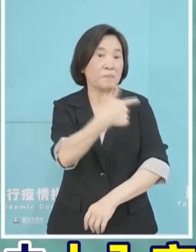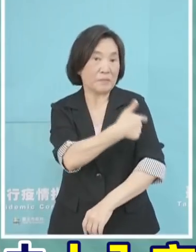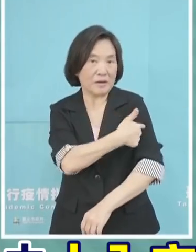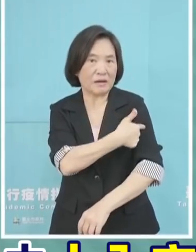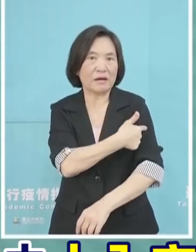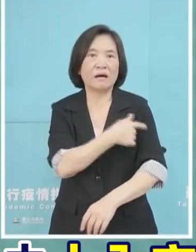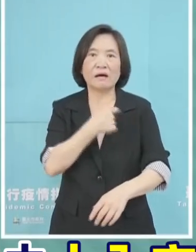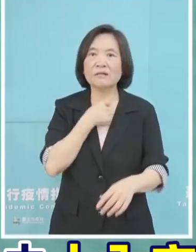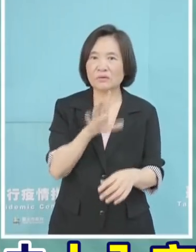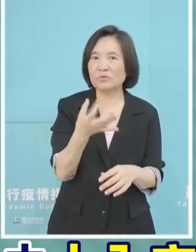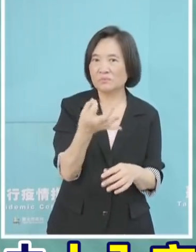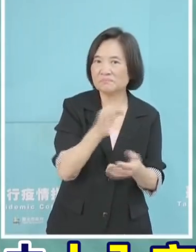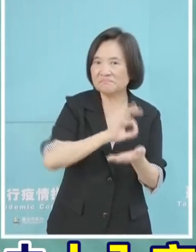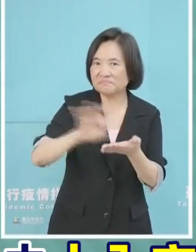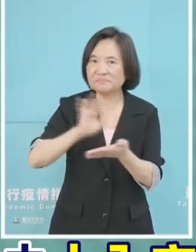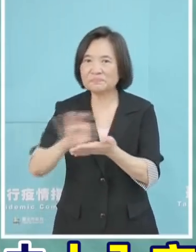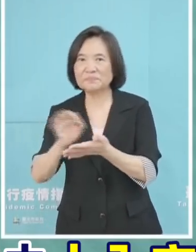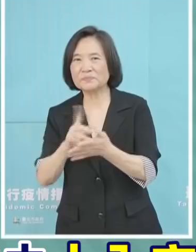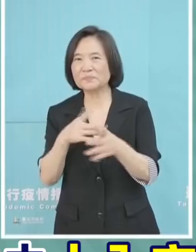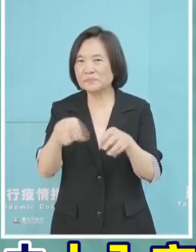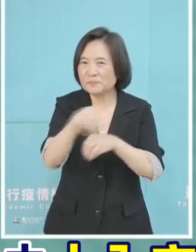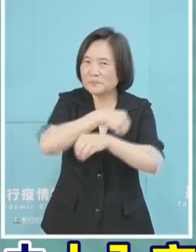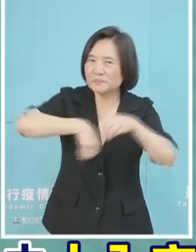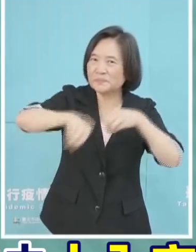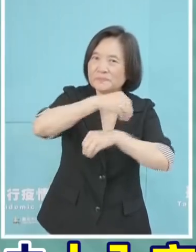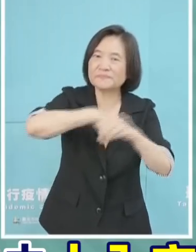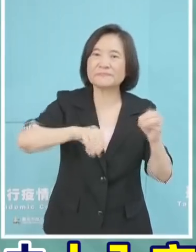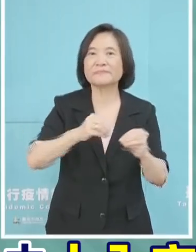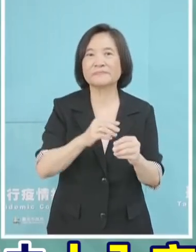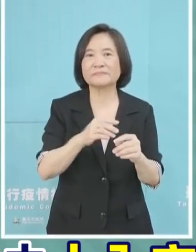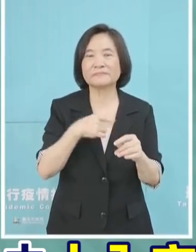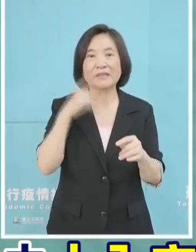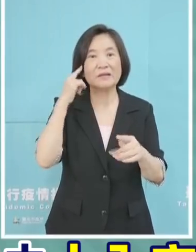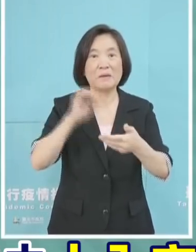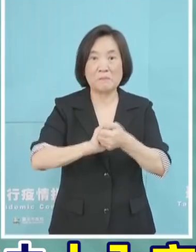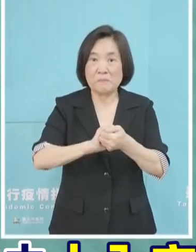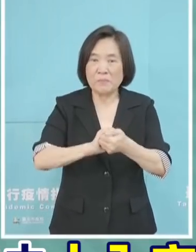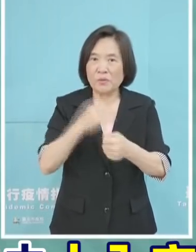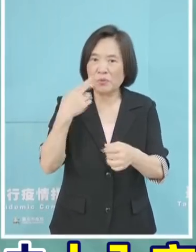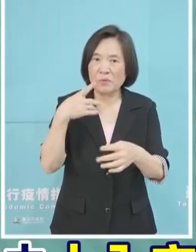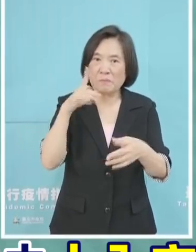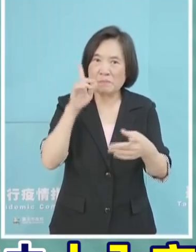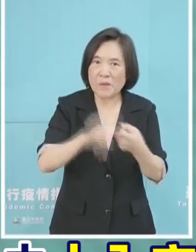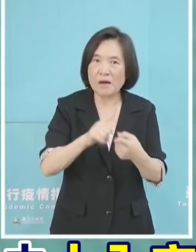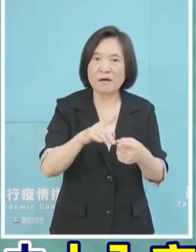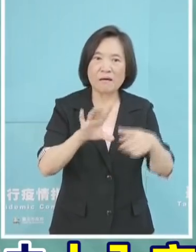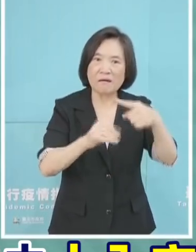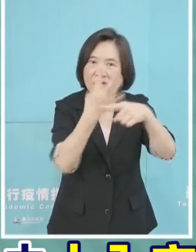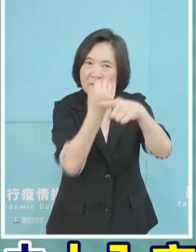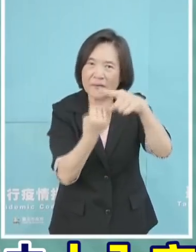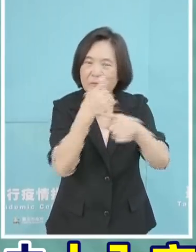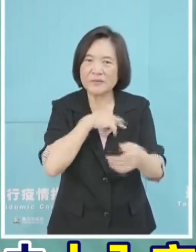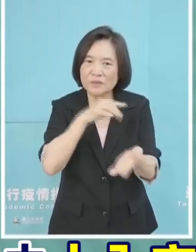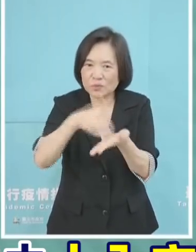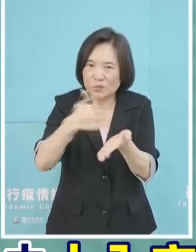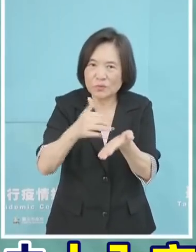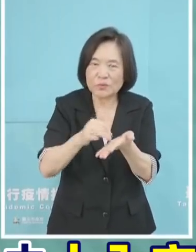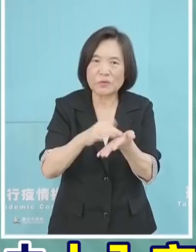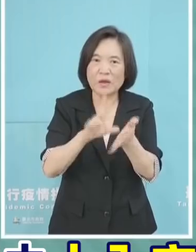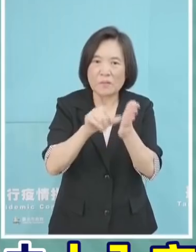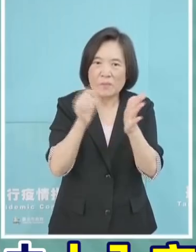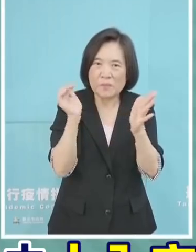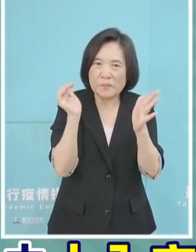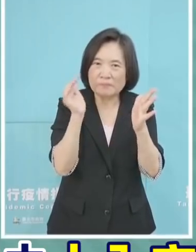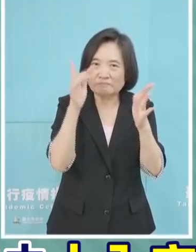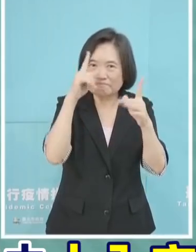成本的哈。所以我们的策略是以最适当 optimal 最适当的一个速率效率呢哈，把疫苗打完。所